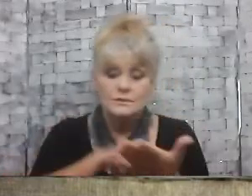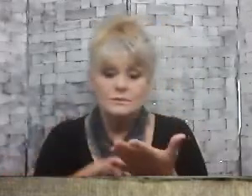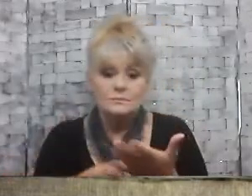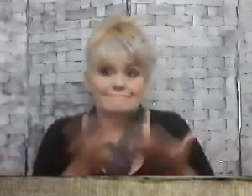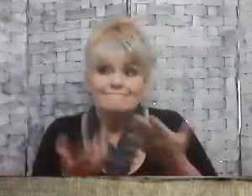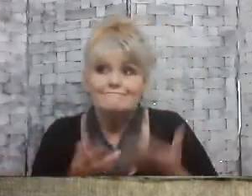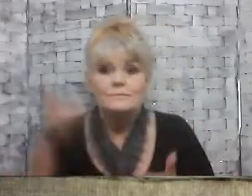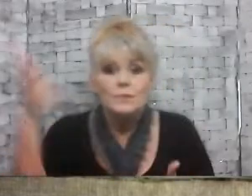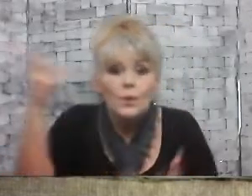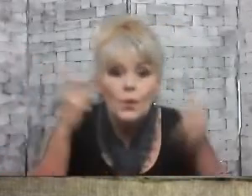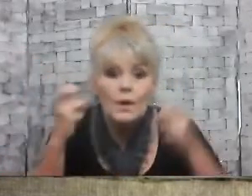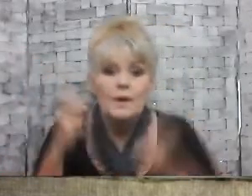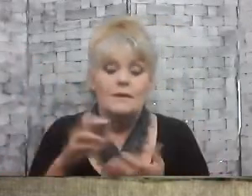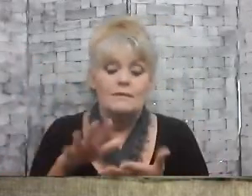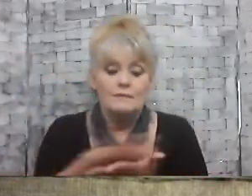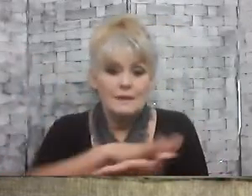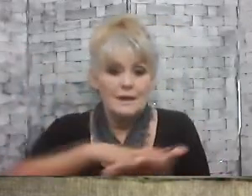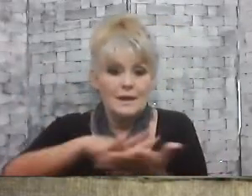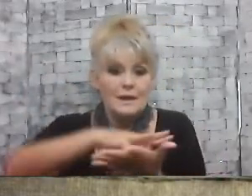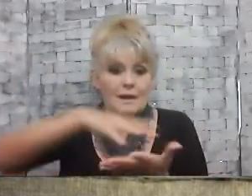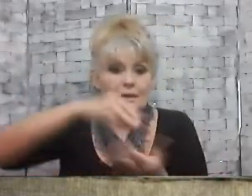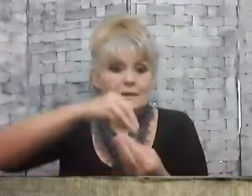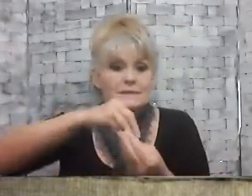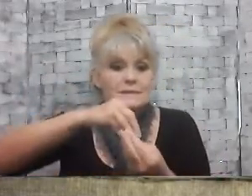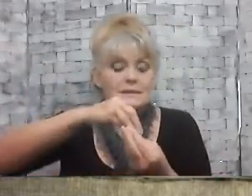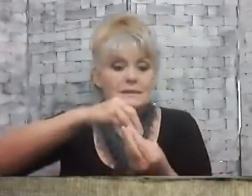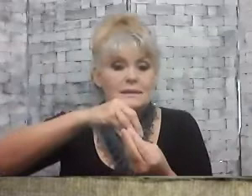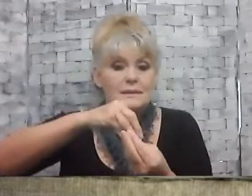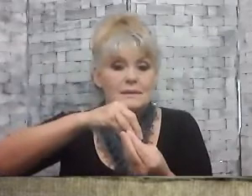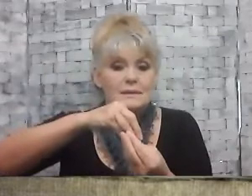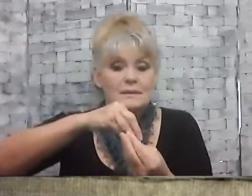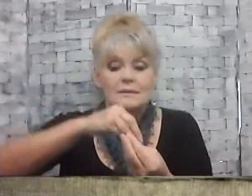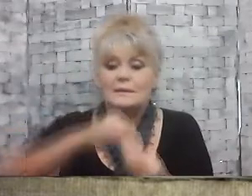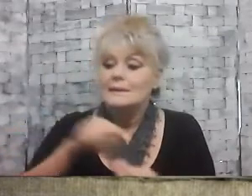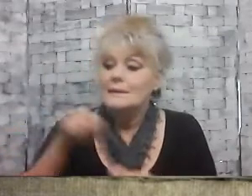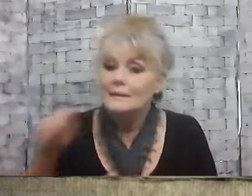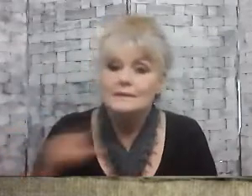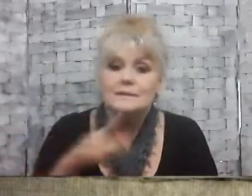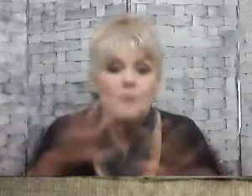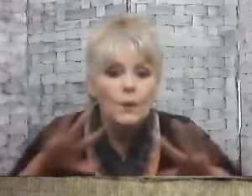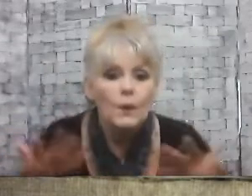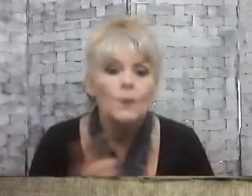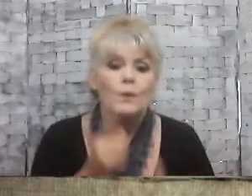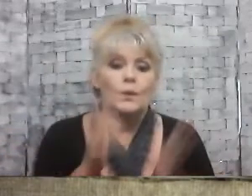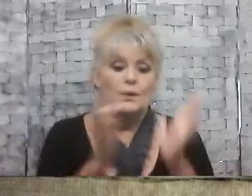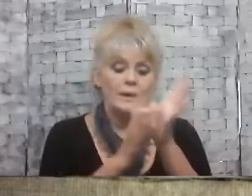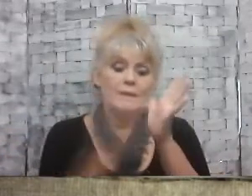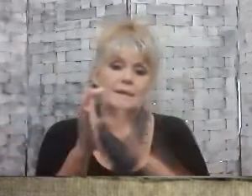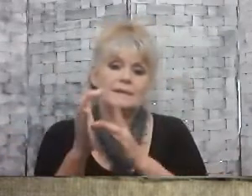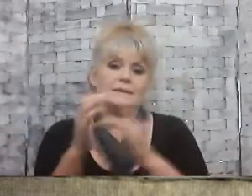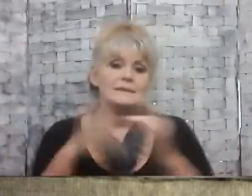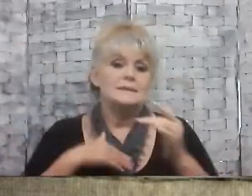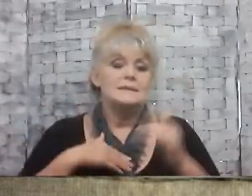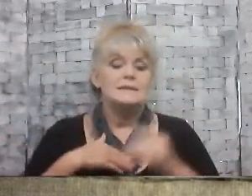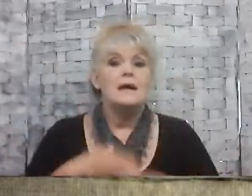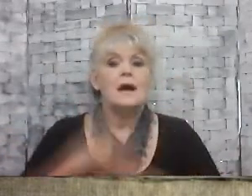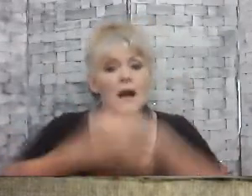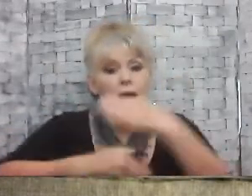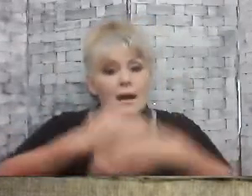story, waar ons van die Heilige Gees hoor, en ons gaan baie van hom hoor, moet ons aan Jesus dink. Dis hoe Jesus